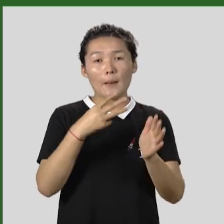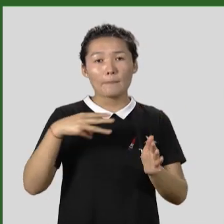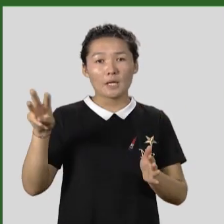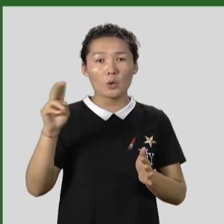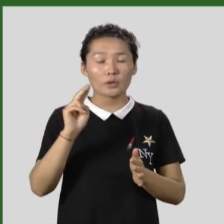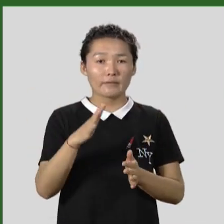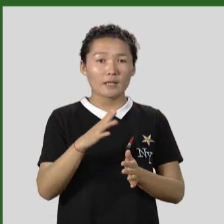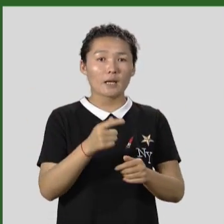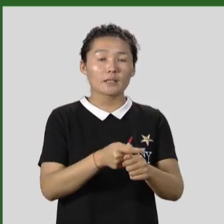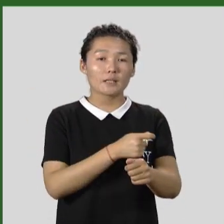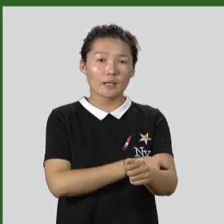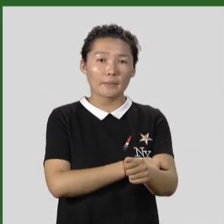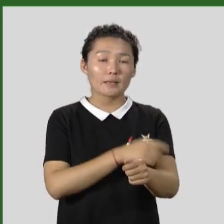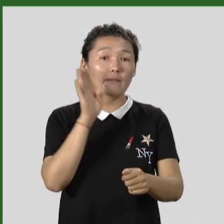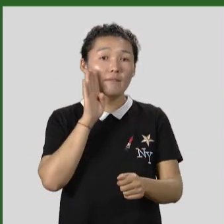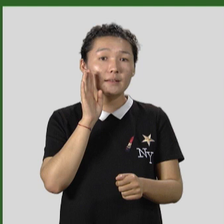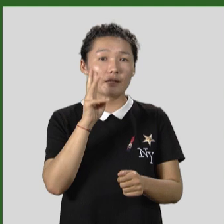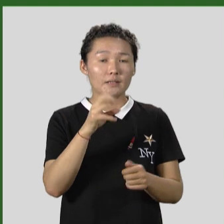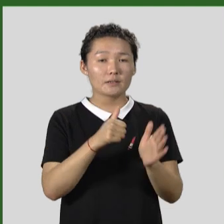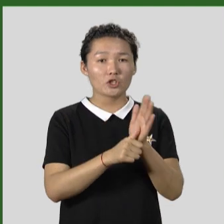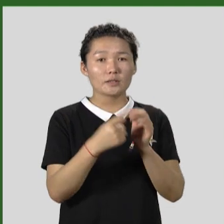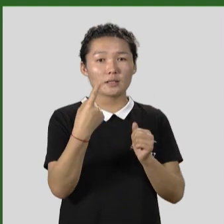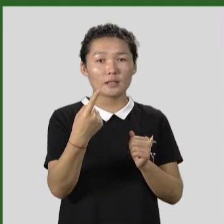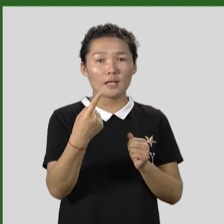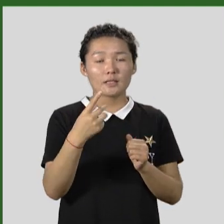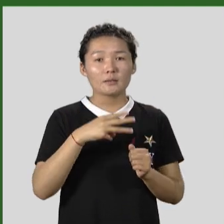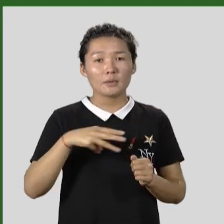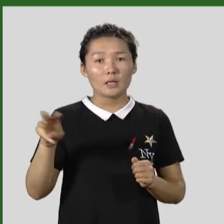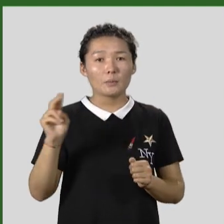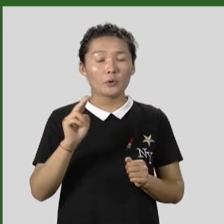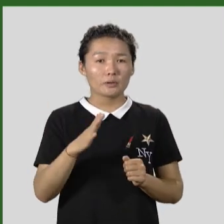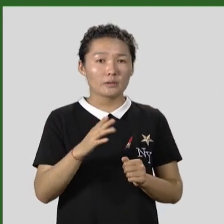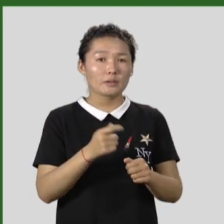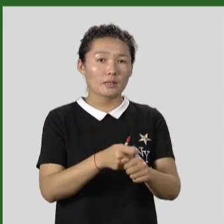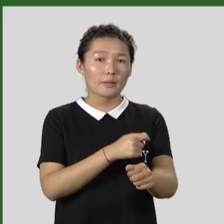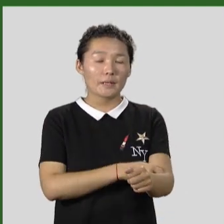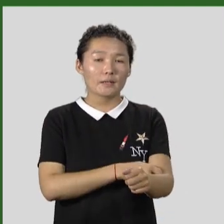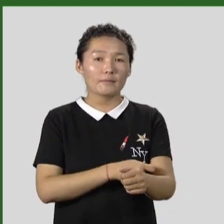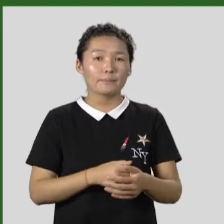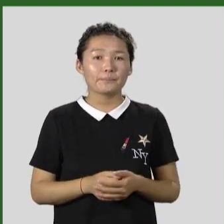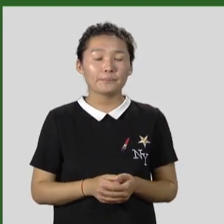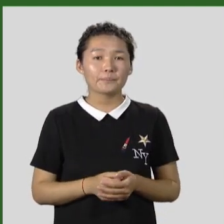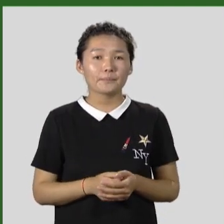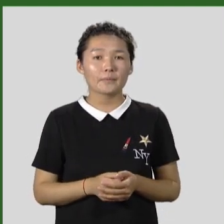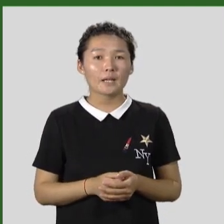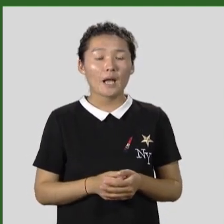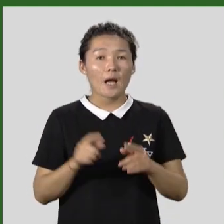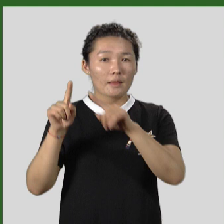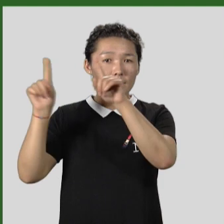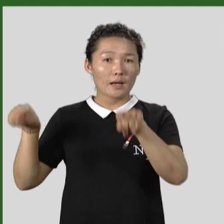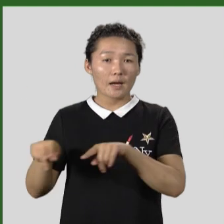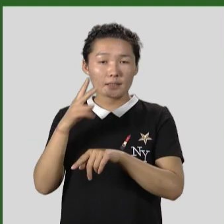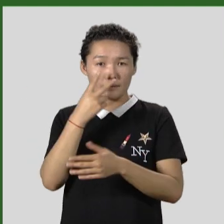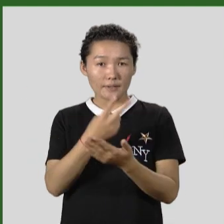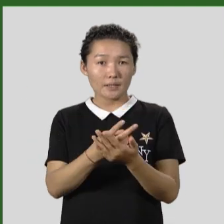квадратных, и вода – 361 миллион километров квадратных. На карте видно, что вода